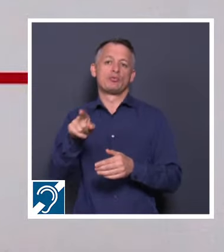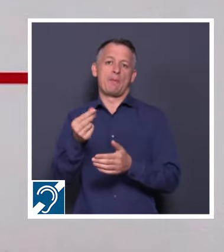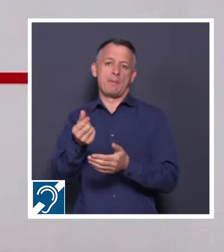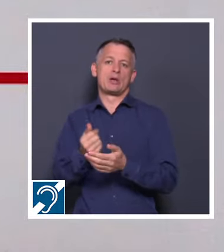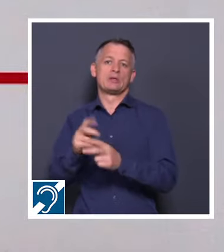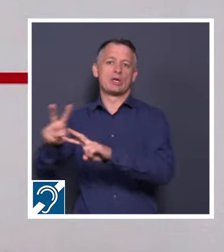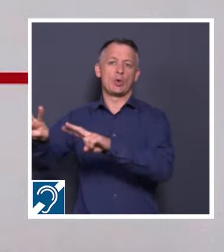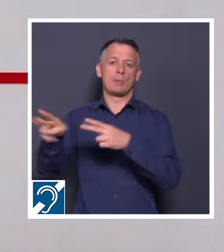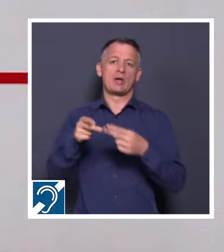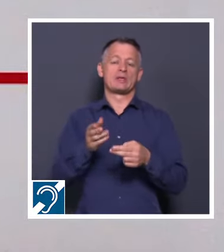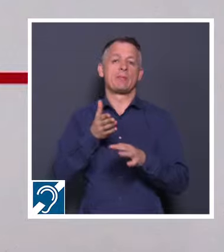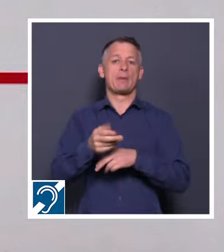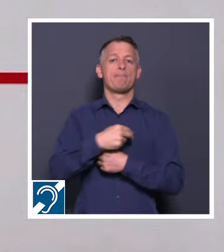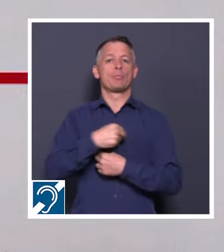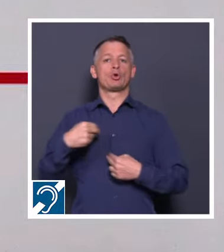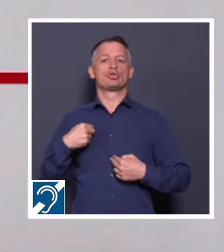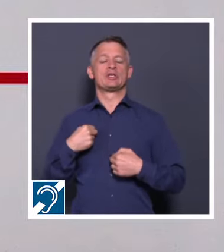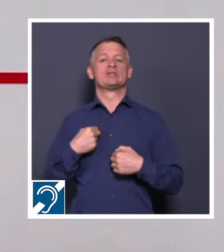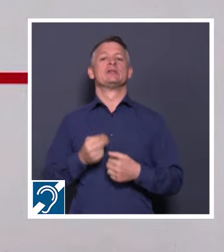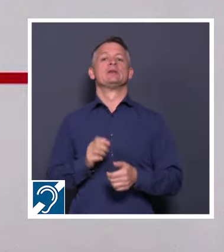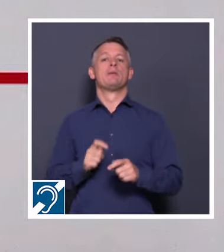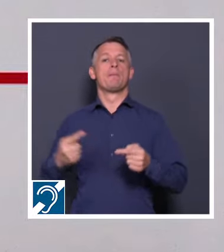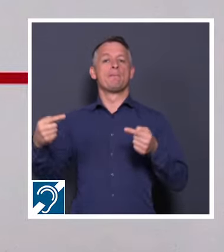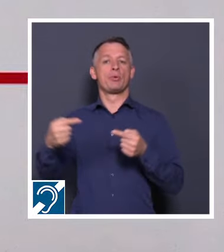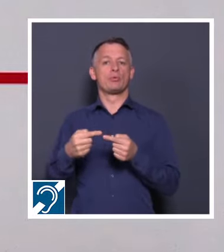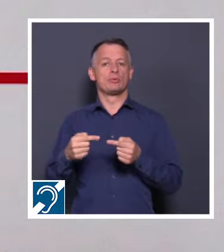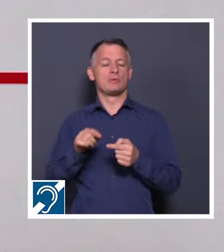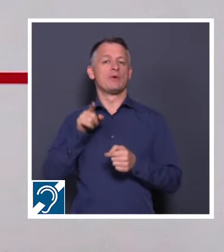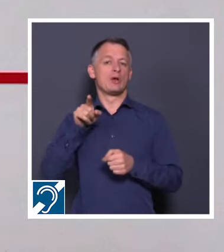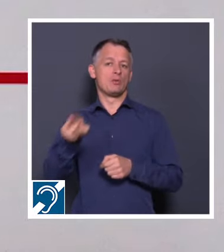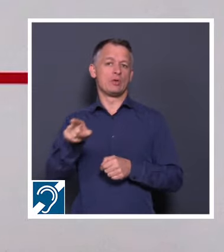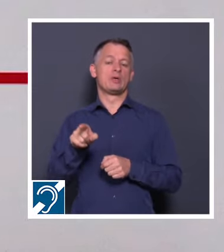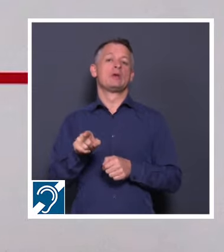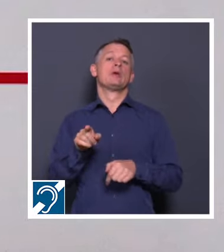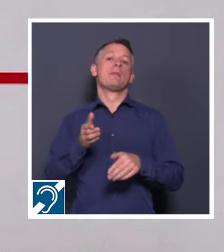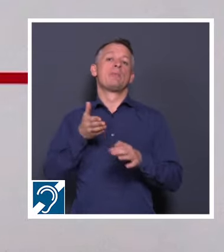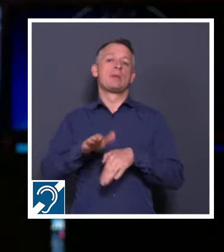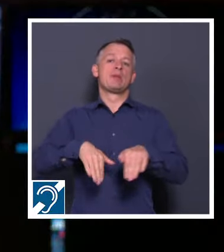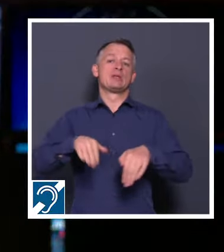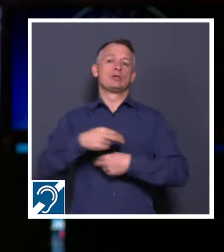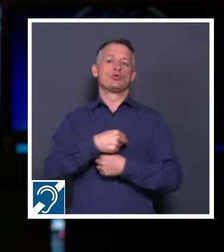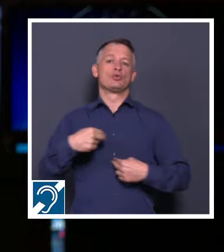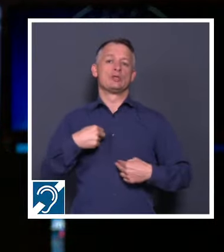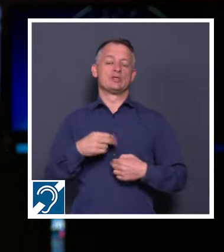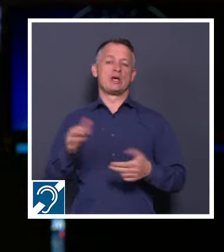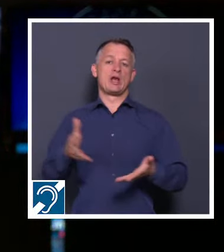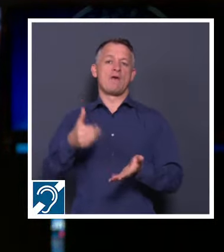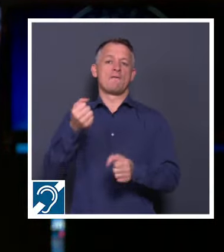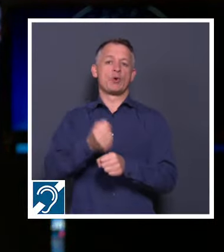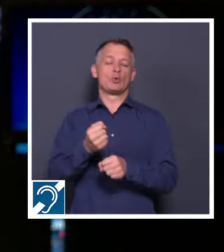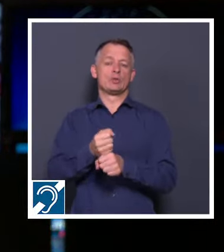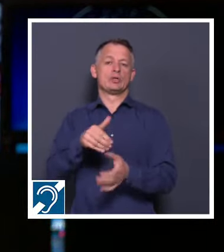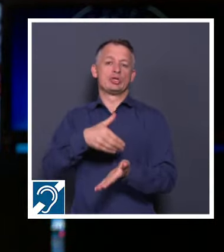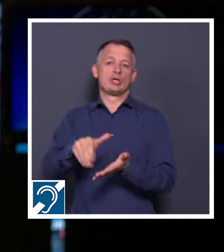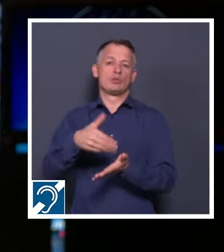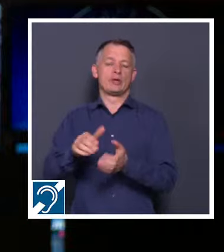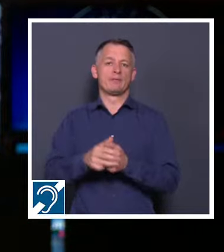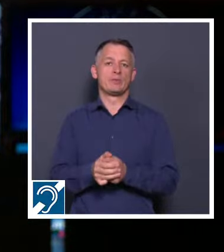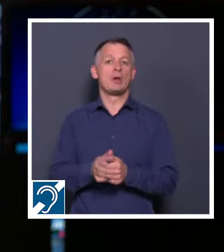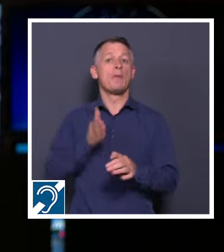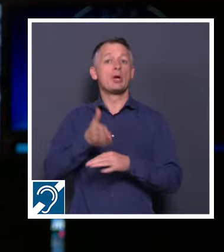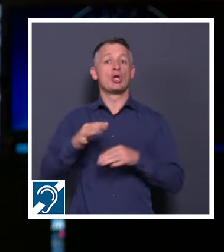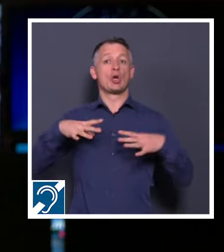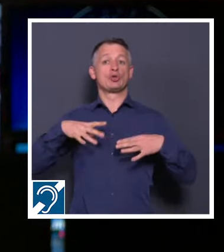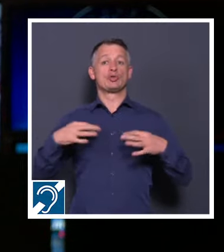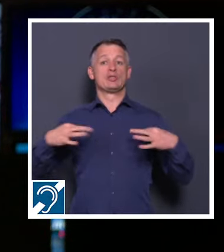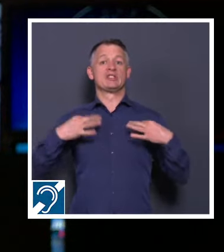recupera printr-un proces civil intentat de ministerul care a făcut cheltuielile. Pentru un concediu medical de o săptămână, cei